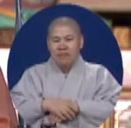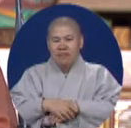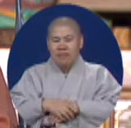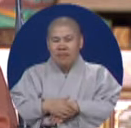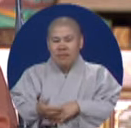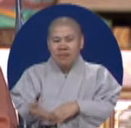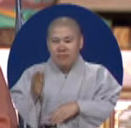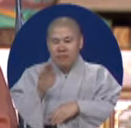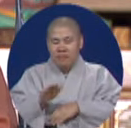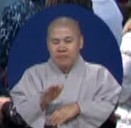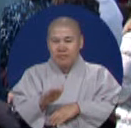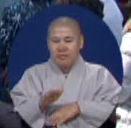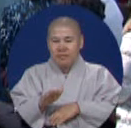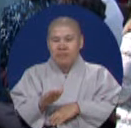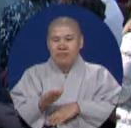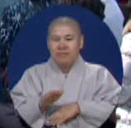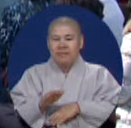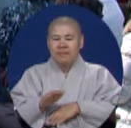그런데